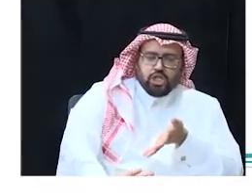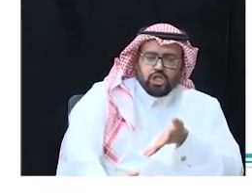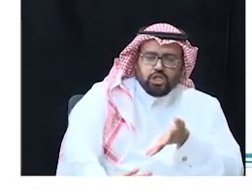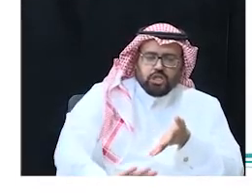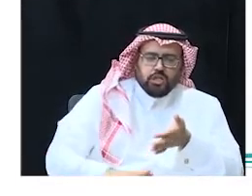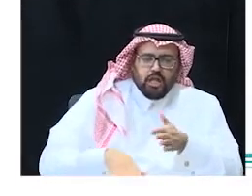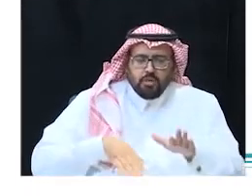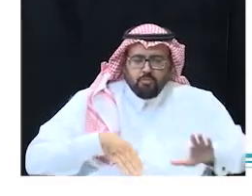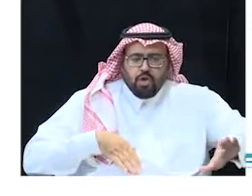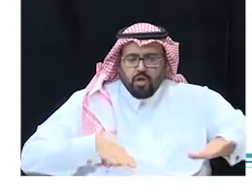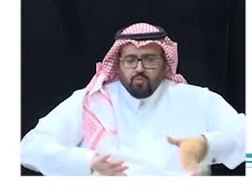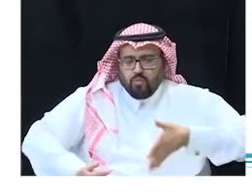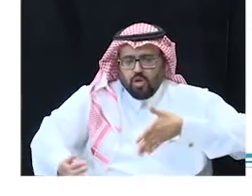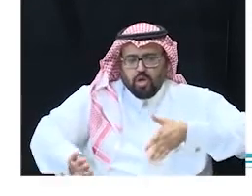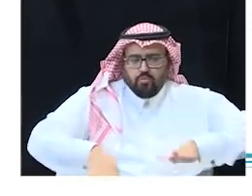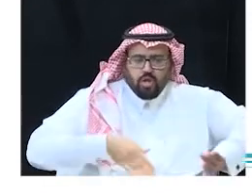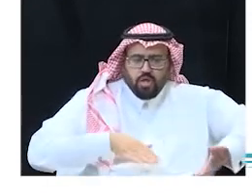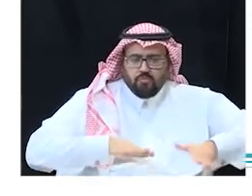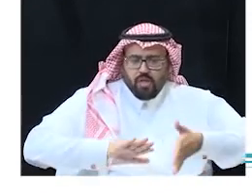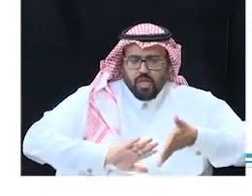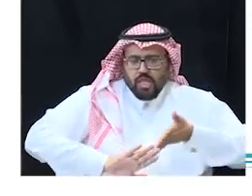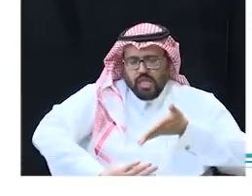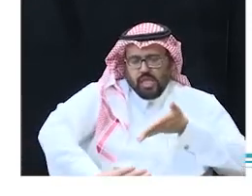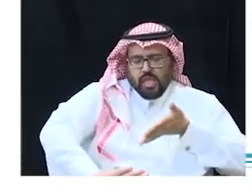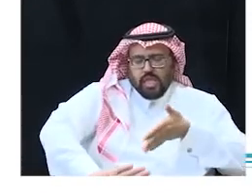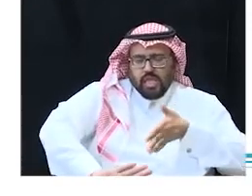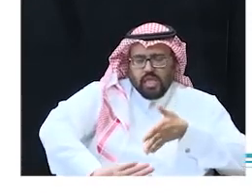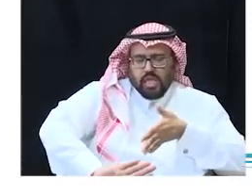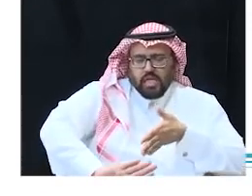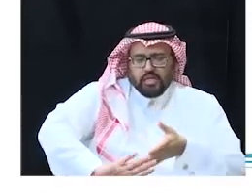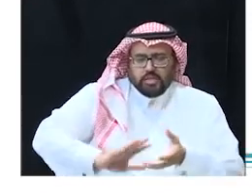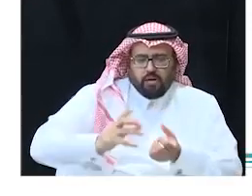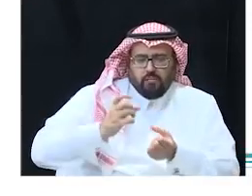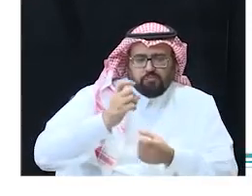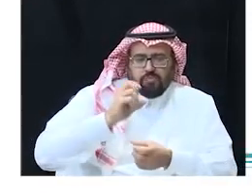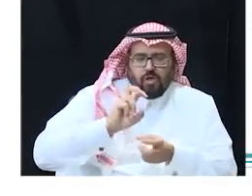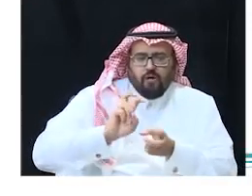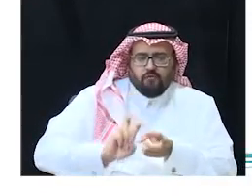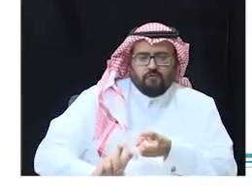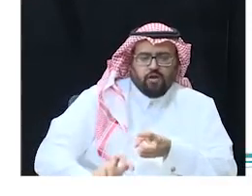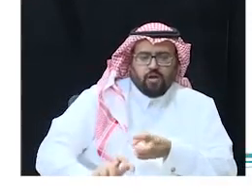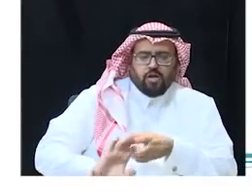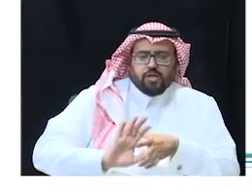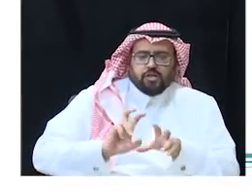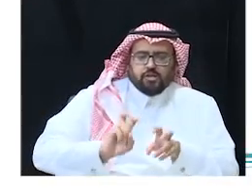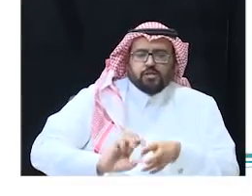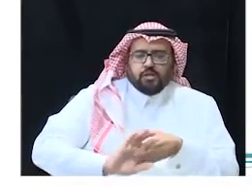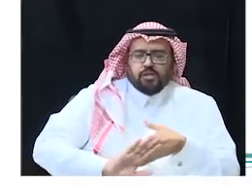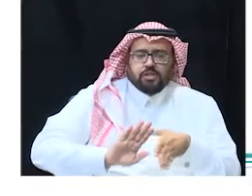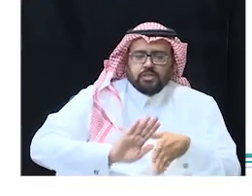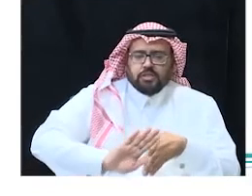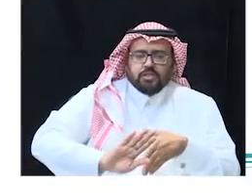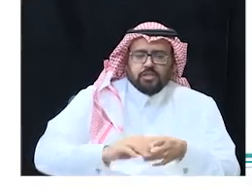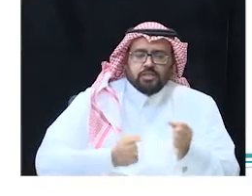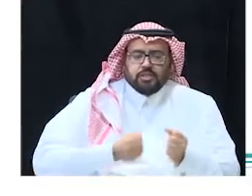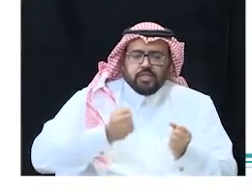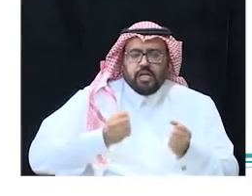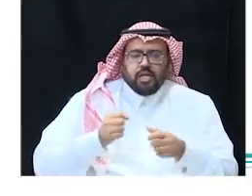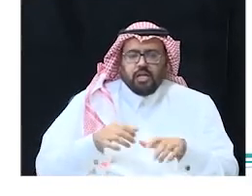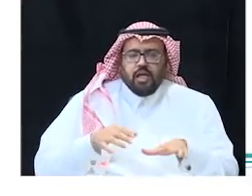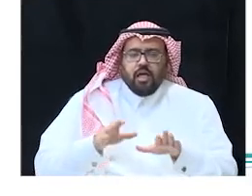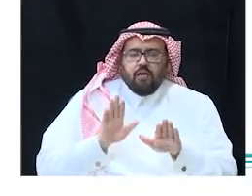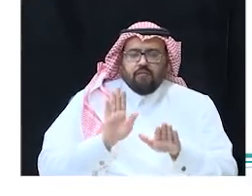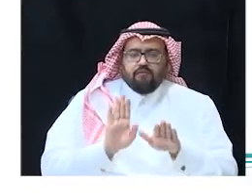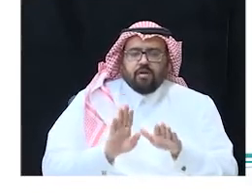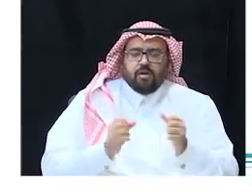قوة تبطئ حركة الأجسام أو توقفها. طيب الاحتكاك هذا فيش يحدث